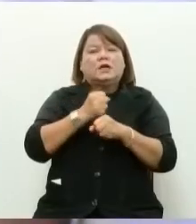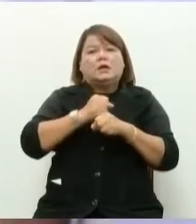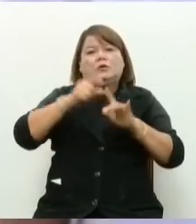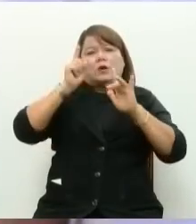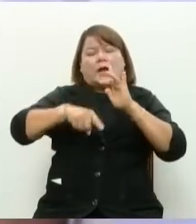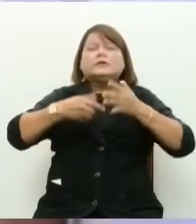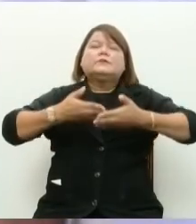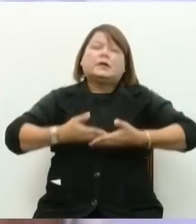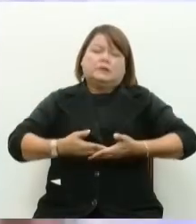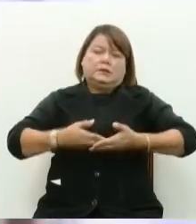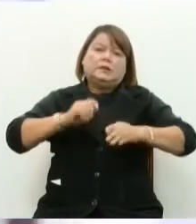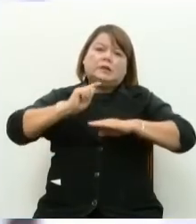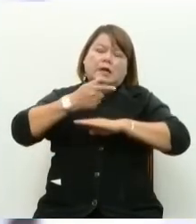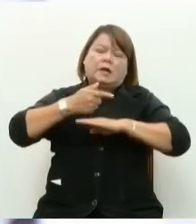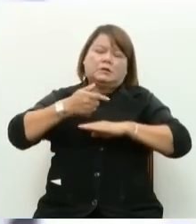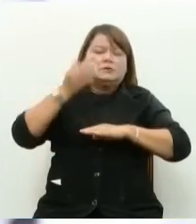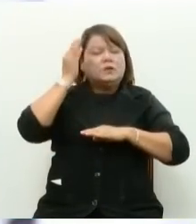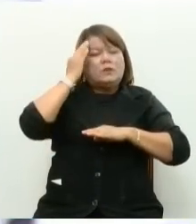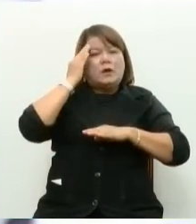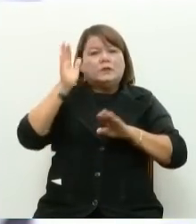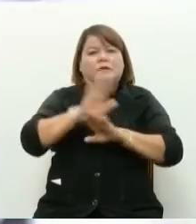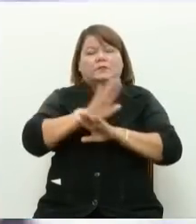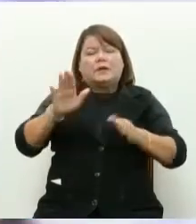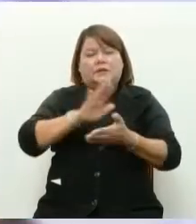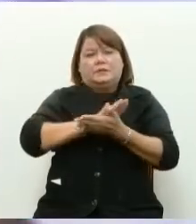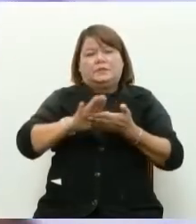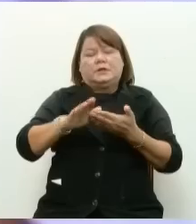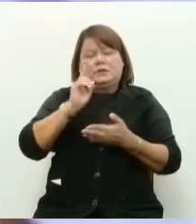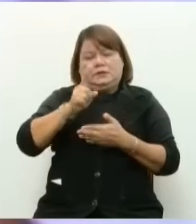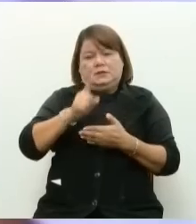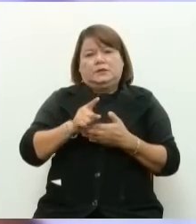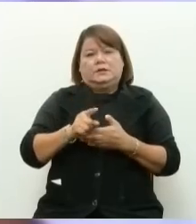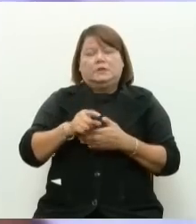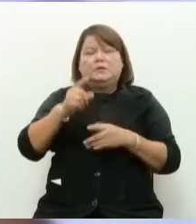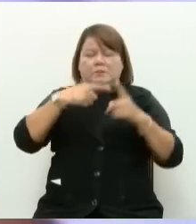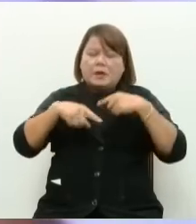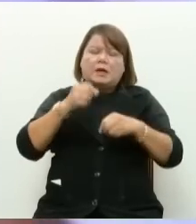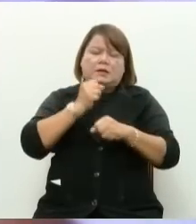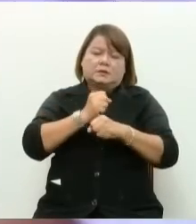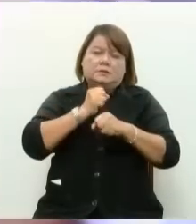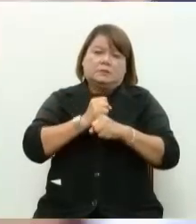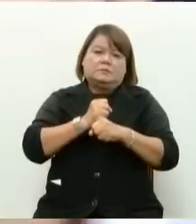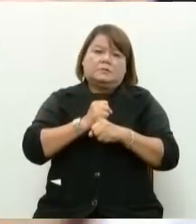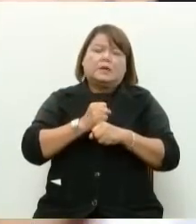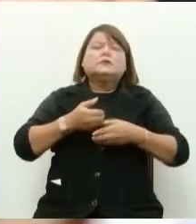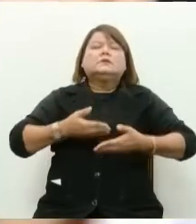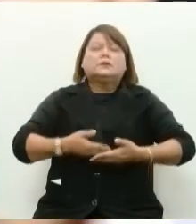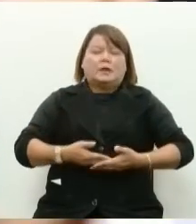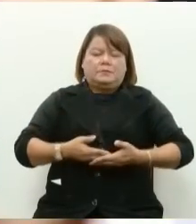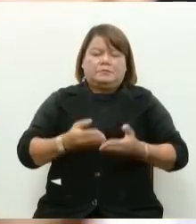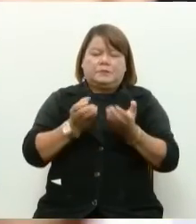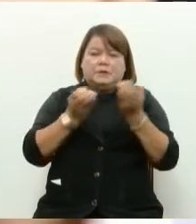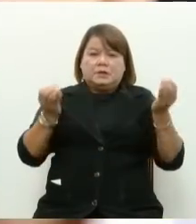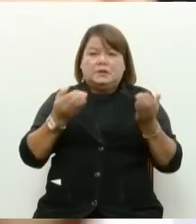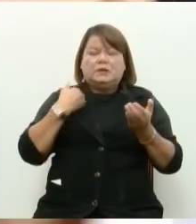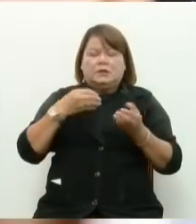ธิไปงานนั้นเชื่อได้เลยว่าจะไม่สำเร็จอย่างแน่นอนค่ะมาปฏิบัติธรรมที่นี่พระอาจารย์ท่านสอนดีมาก